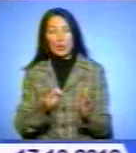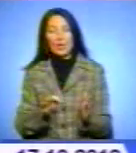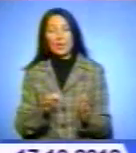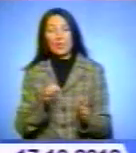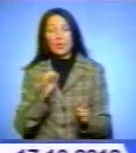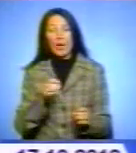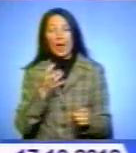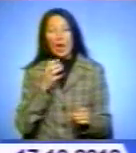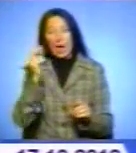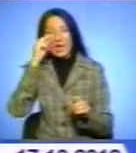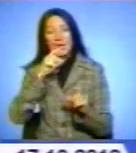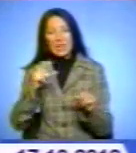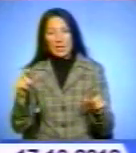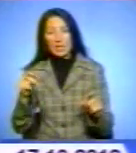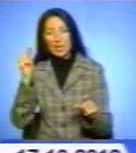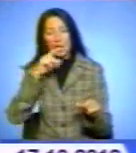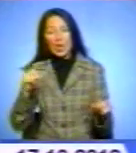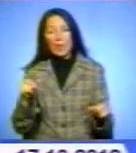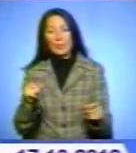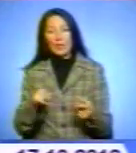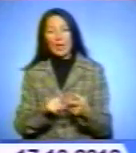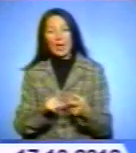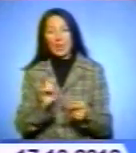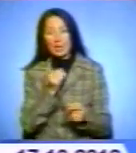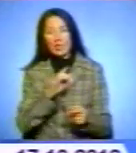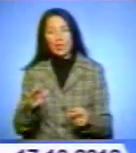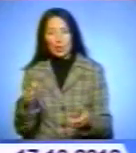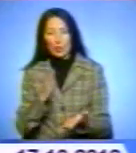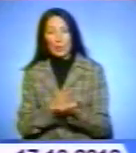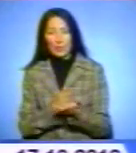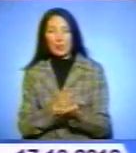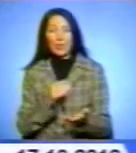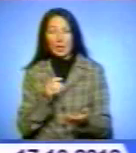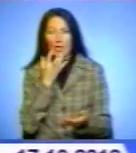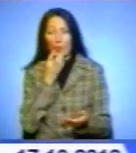до тепла. Стільки ж відсотків учбових закладів мають тепло. О